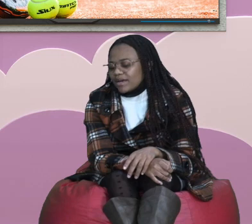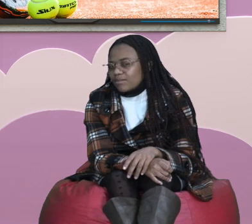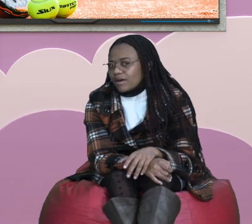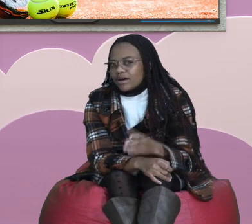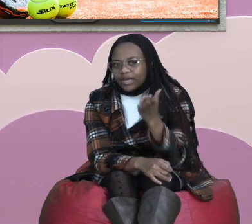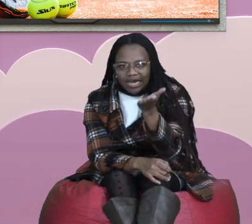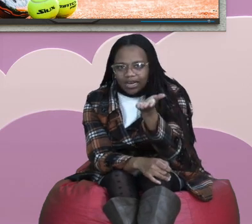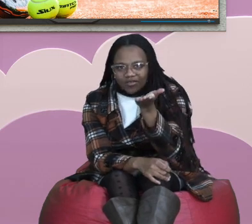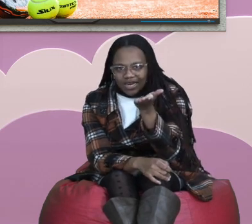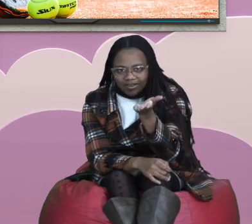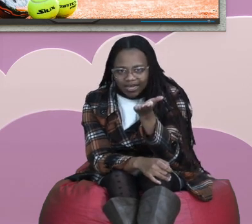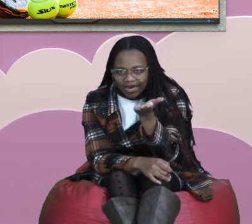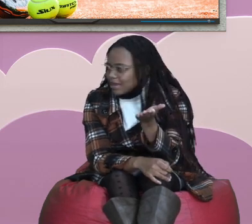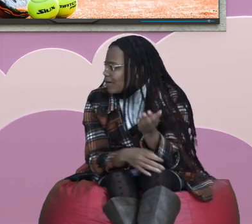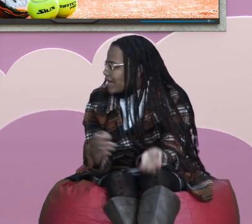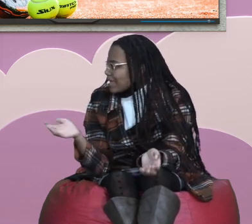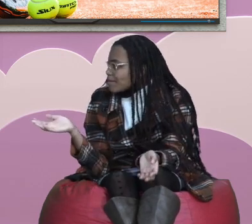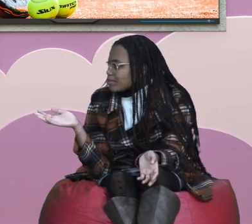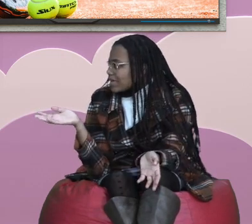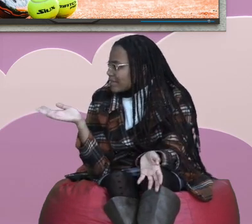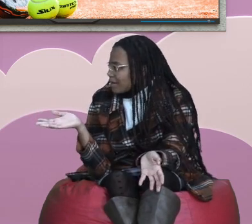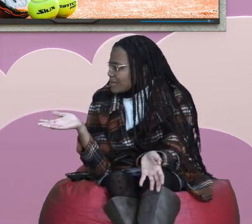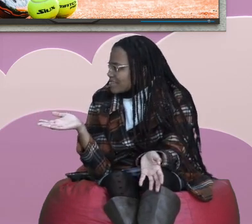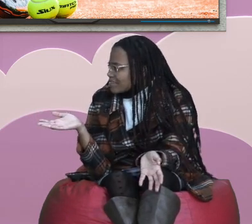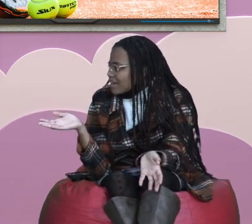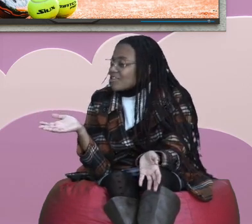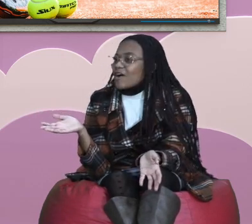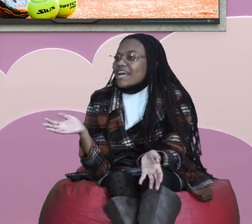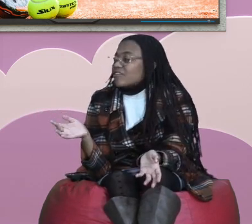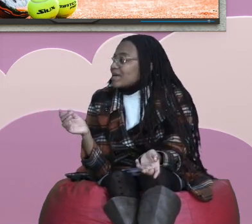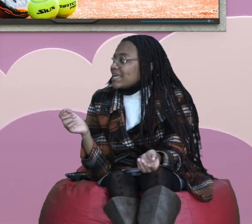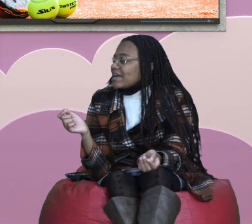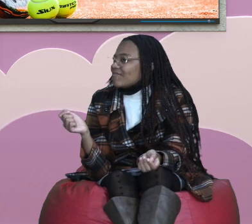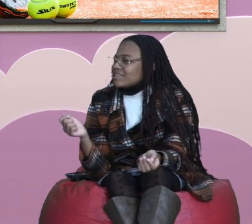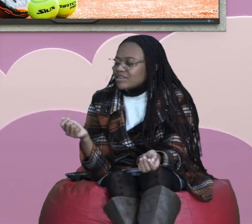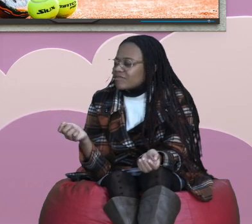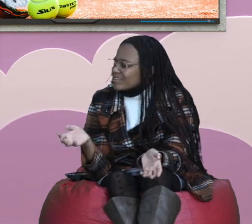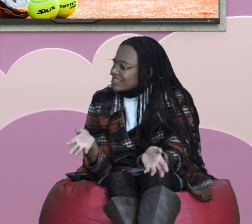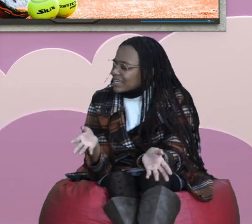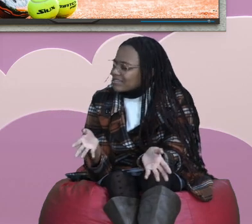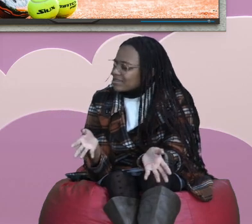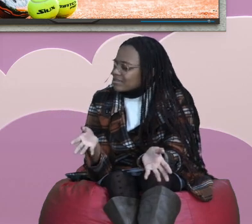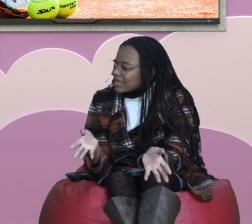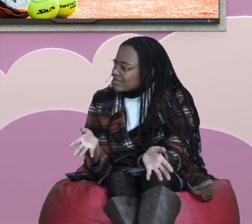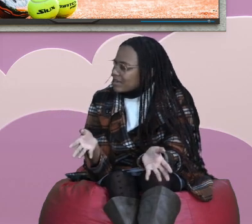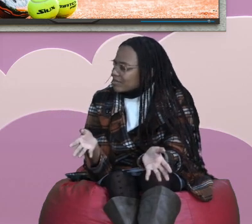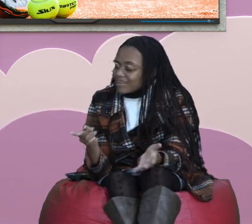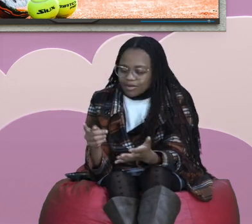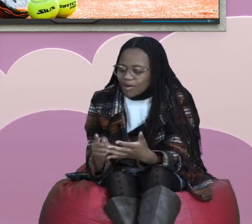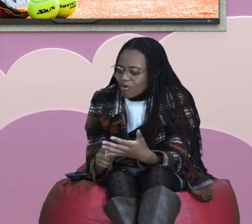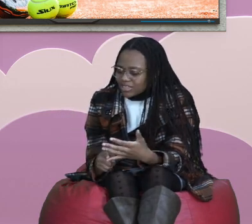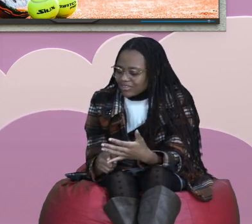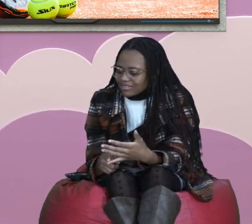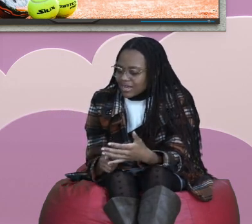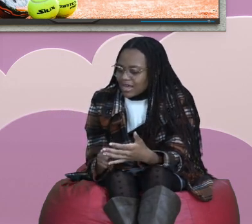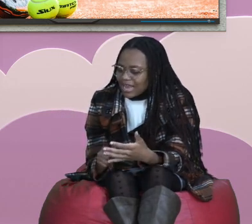vir my ek ken nie of julle ken nie, maar hy Teletubbies. Ja. So hy het vir my die wat was die geelse naam? Dit was nie